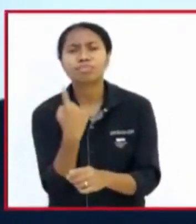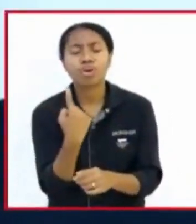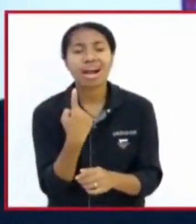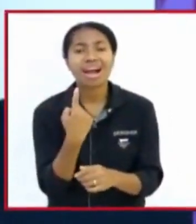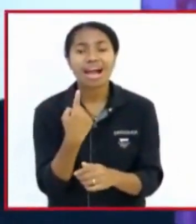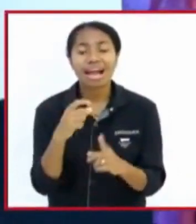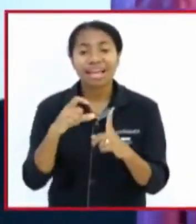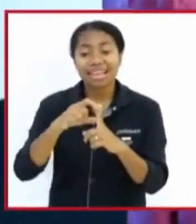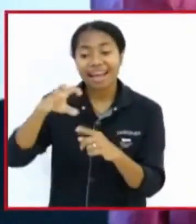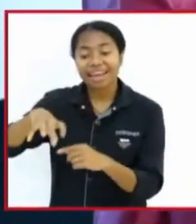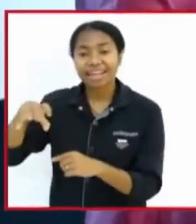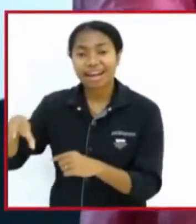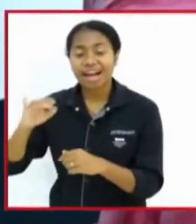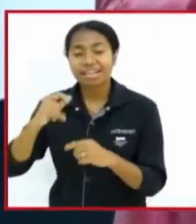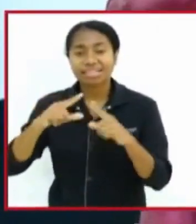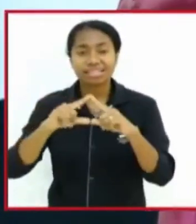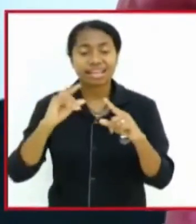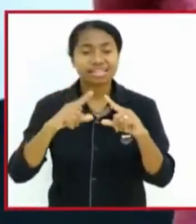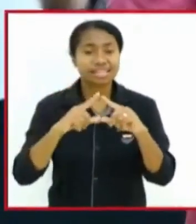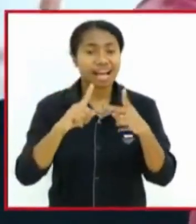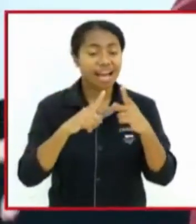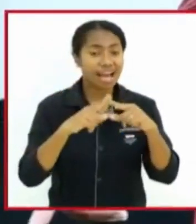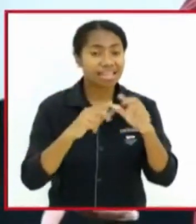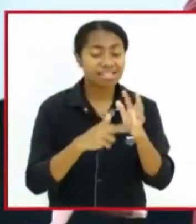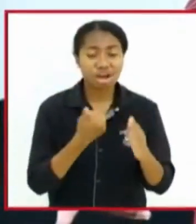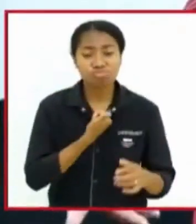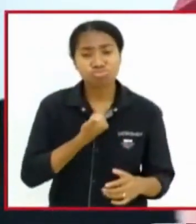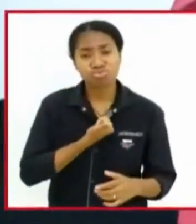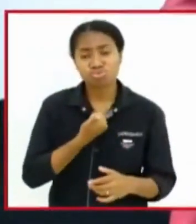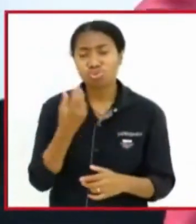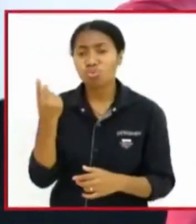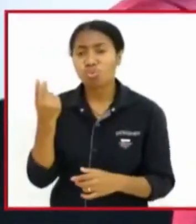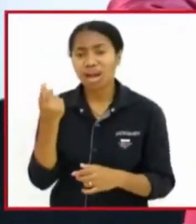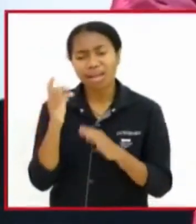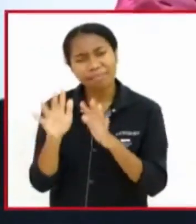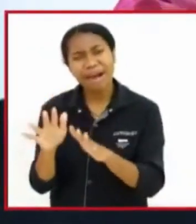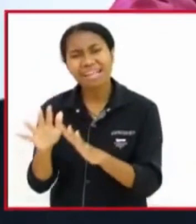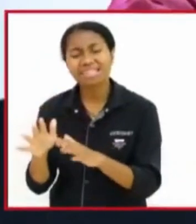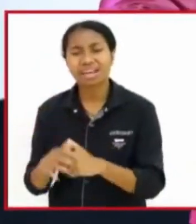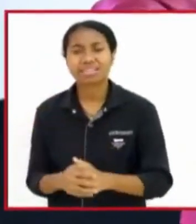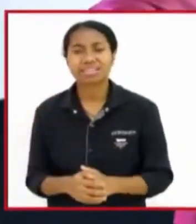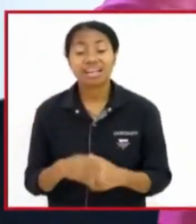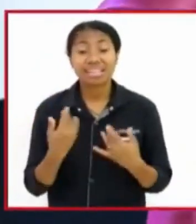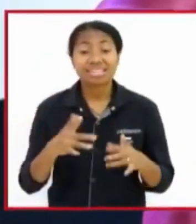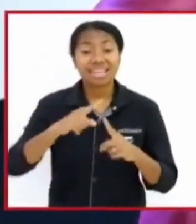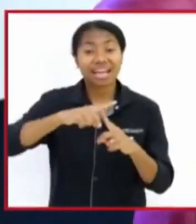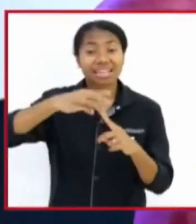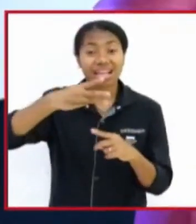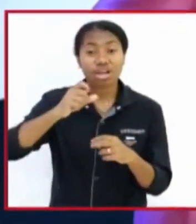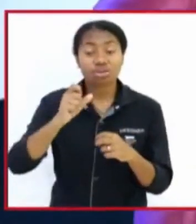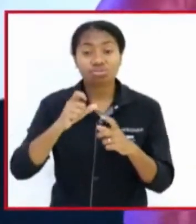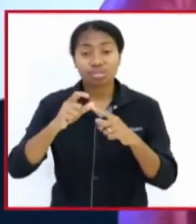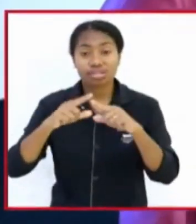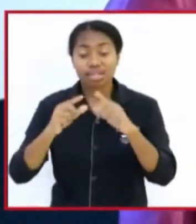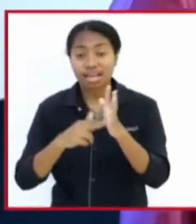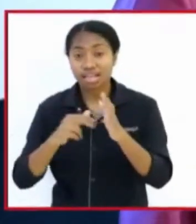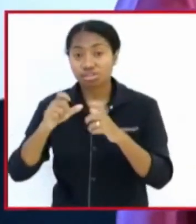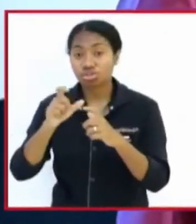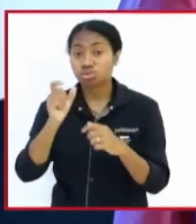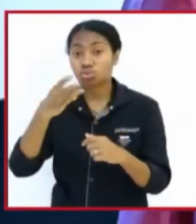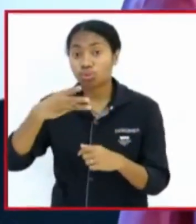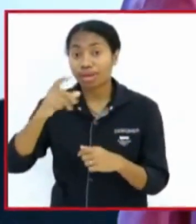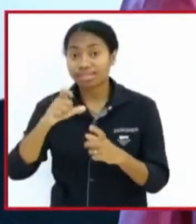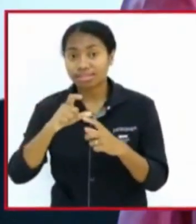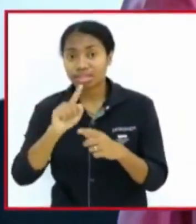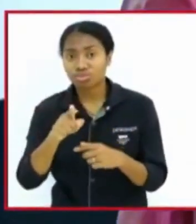sampe muter itu mereka memakan waktu yang banyak sehingga Terusan Suez itu menjadi sesuatu yang sangat berguna bagi